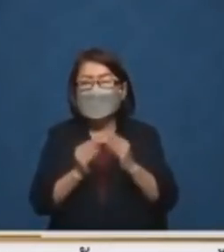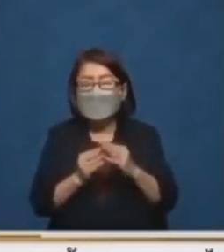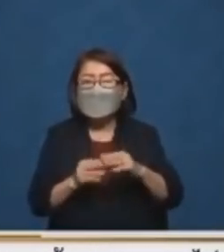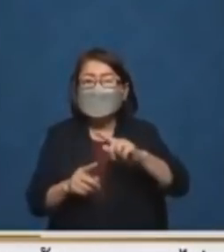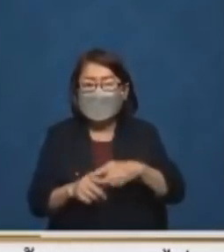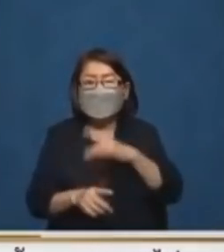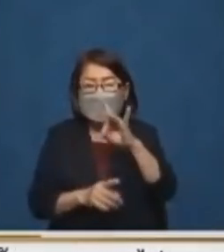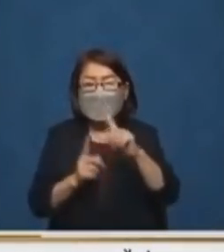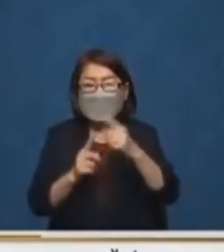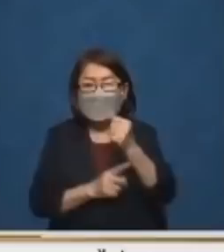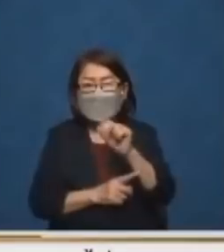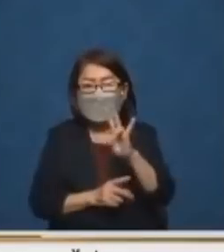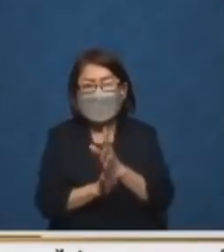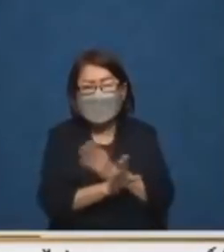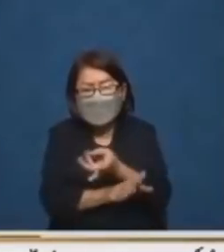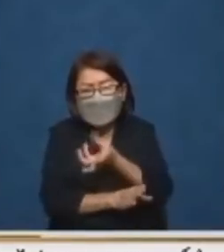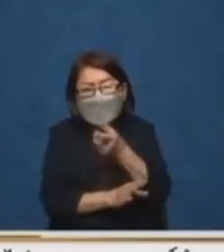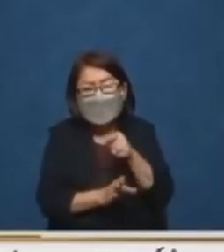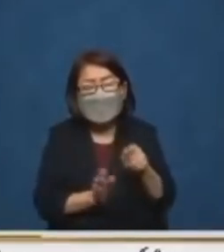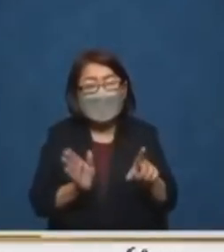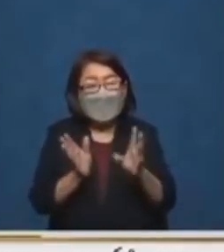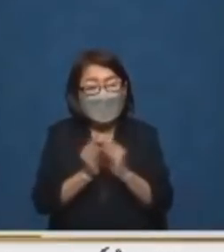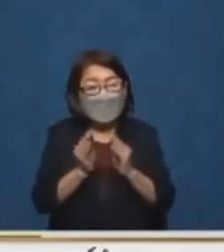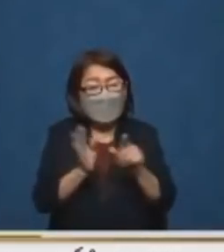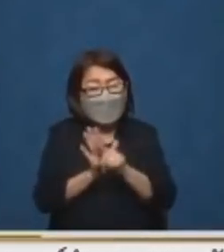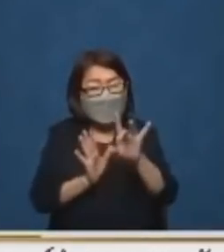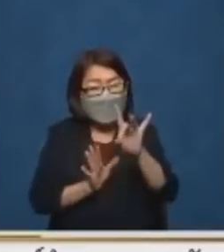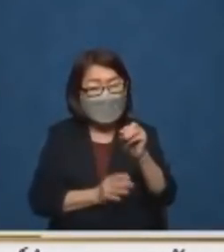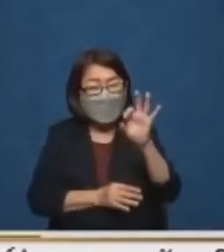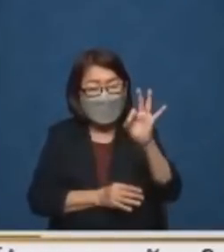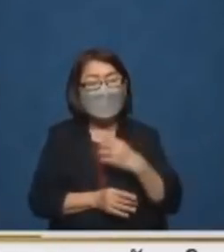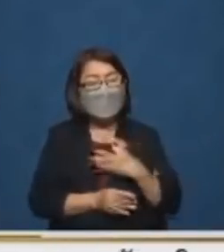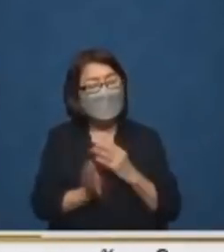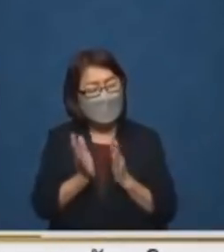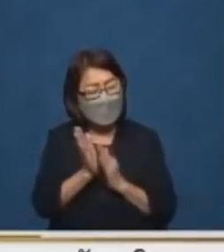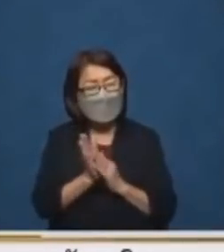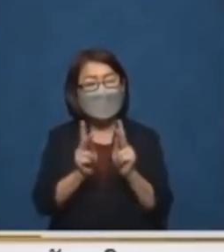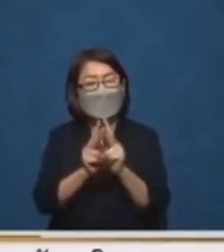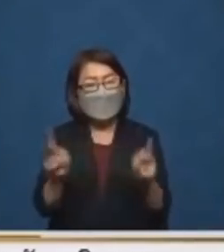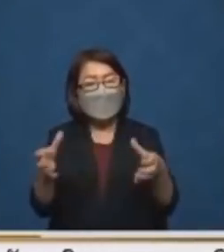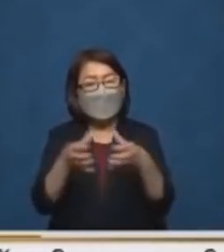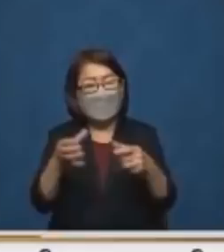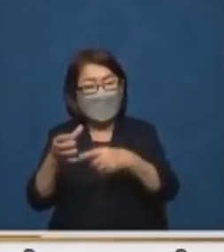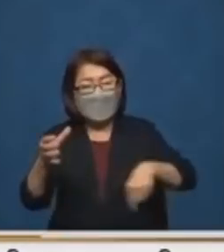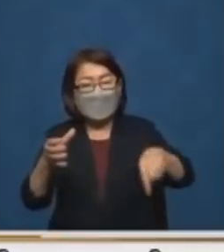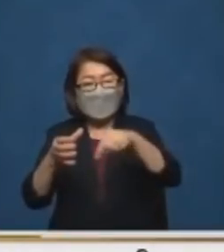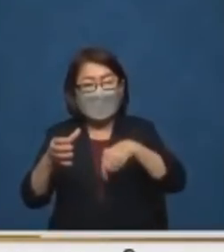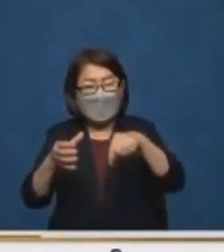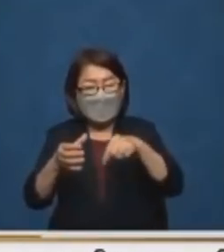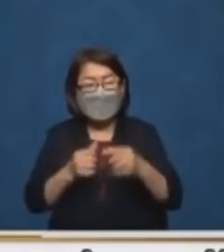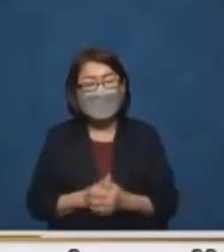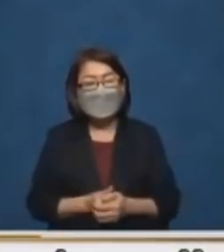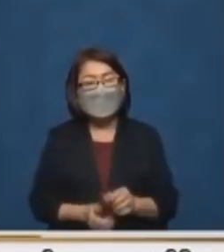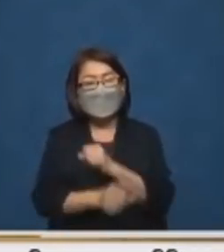ระทานเป็นการประชุครั้งที่ 89ผมตองขอชื่นชมคณะกรมาธิการชุดนี้นะครับที่ได้ปก